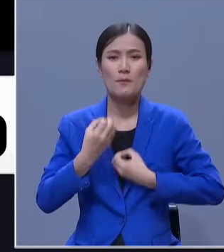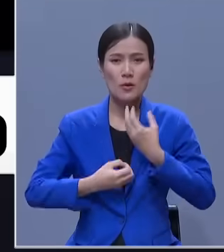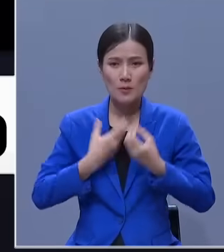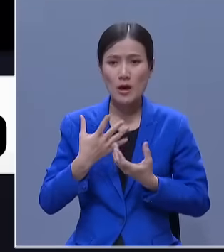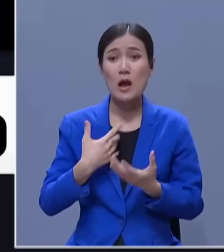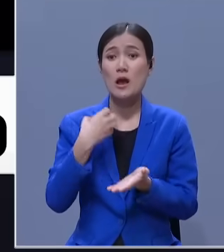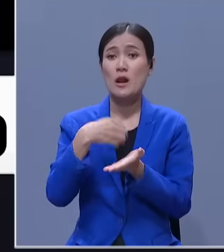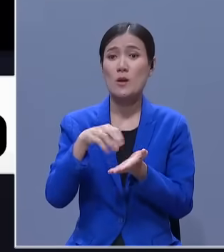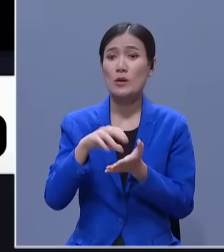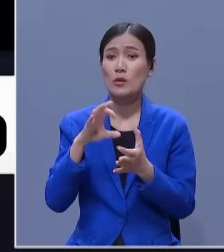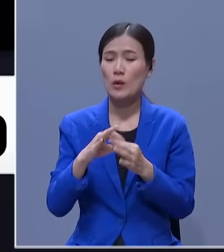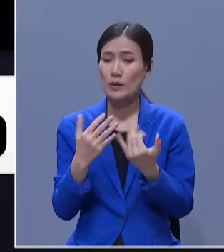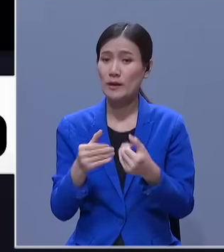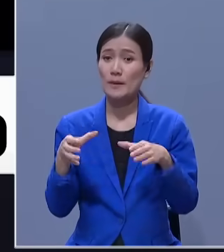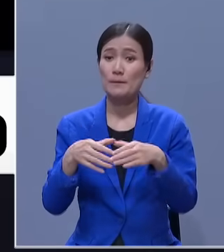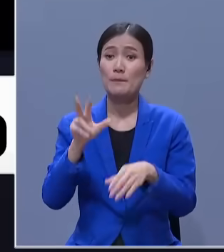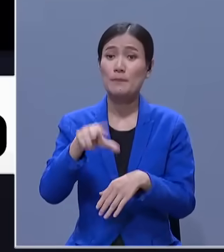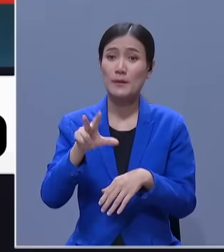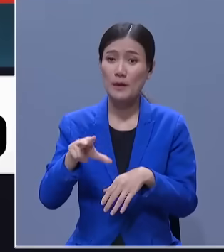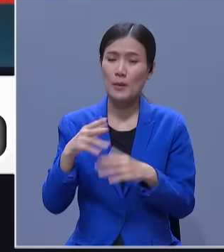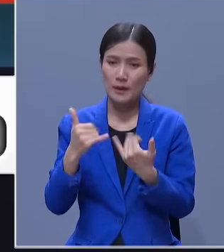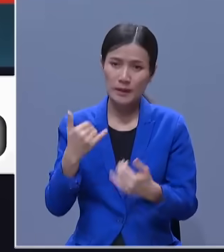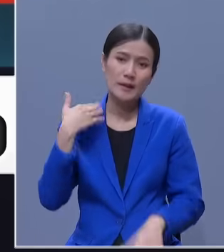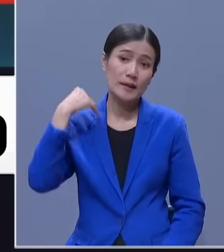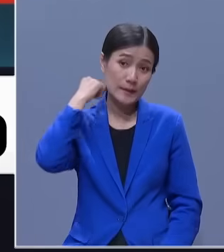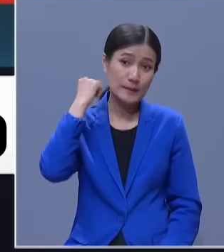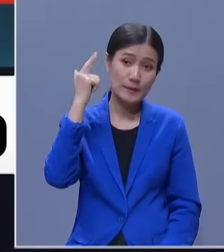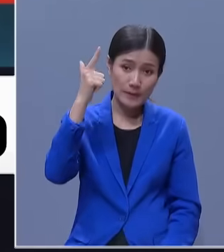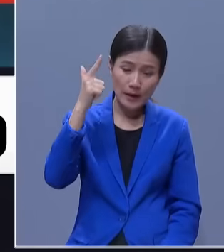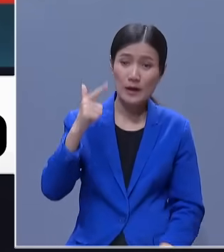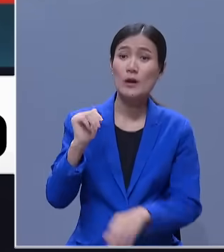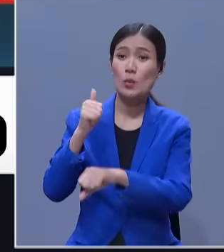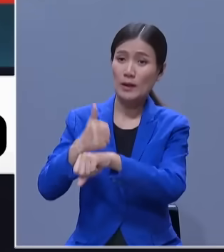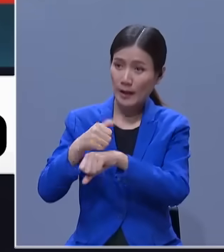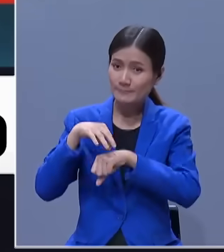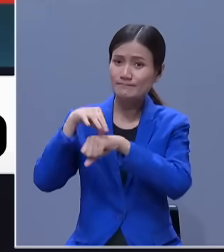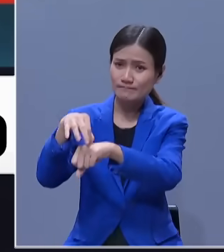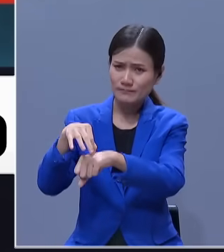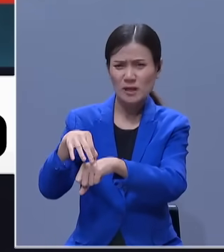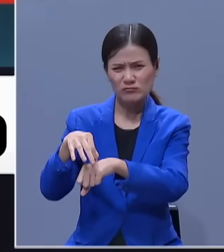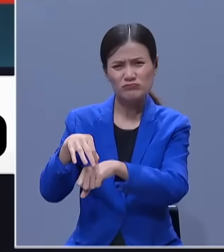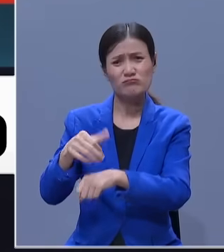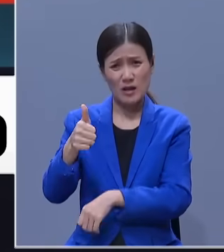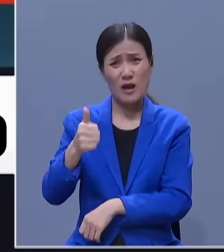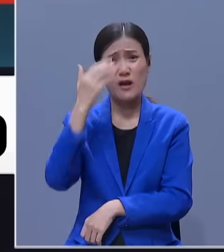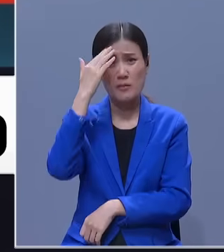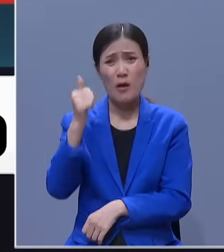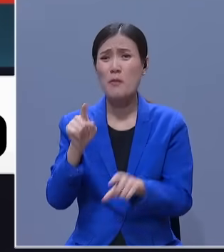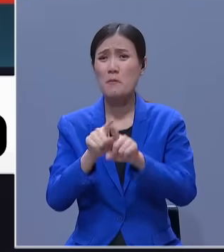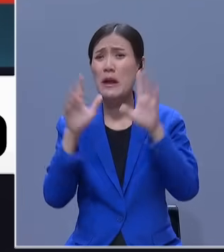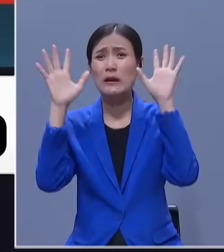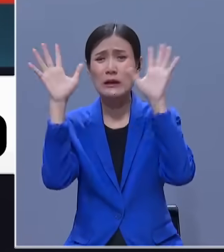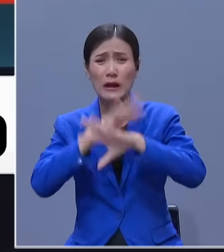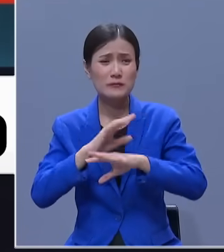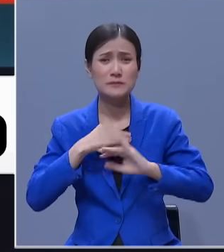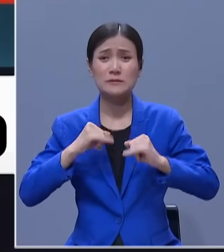าวันนี้พรรคเพื่อไทยจะสนับสนุนคุณอุ๊งอิ๊งมาเป็นหัวหน้าพรรคเพราะคุณอุ๊งอิ๊งก็เปรียบเหมือนเจ้าของสวนดอกไม้อยู่